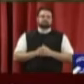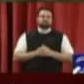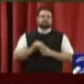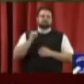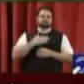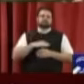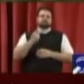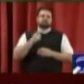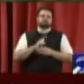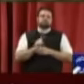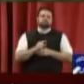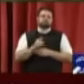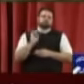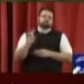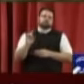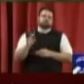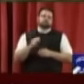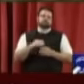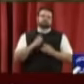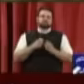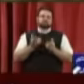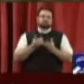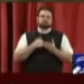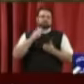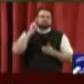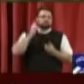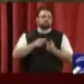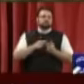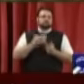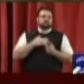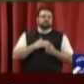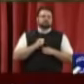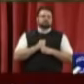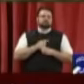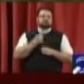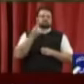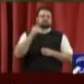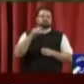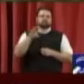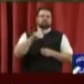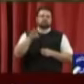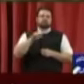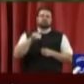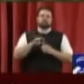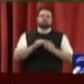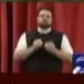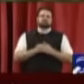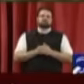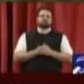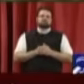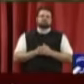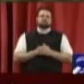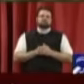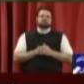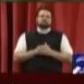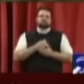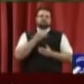o aberație de care eu n-am auzit și n-aș face niciodată așa ceva. Vrea să-i dau o copie,-erul la o carte de-a mea importante, la un curs. Și a zis, doamnă, așa